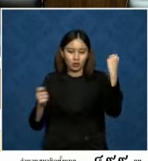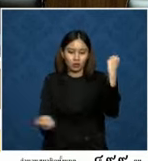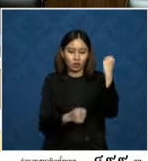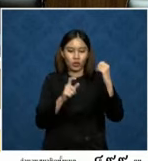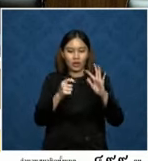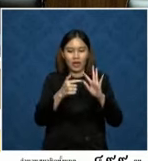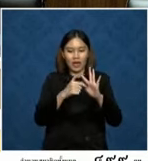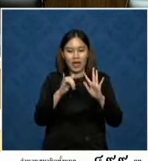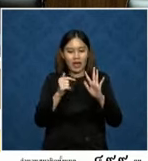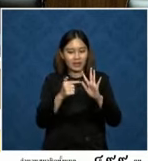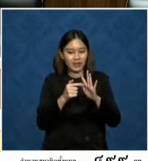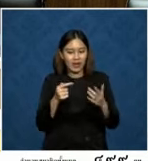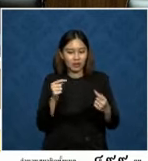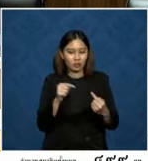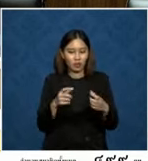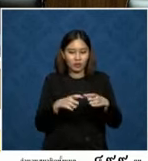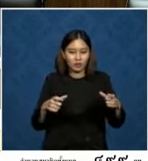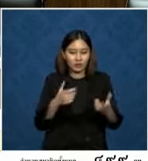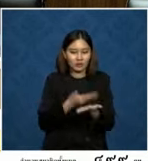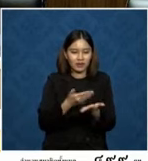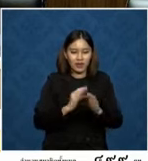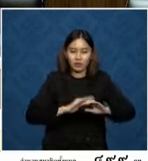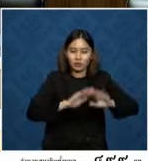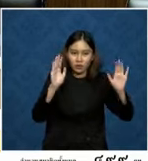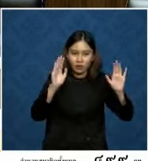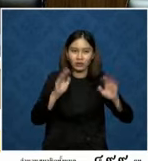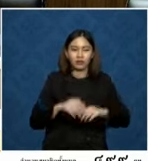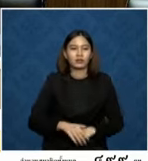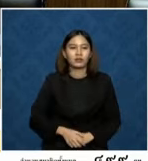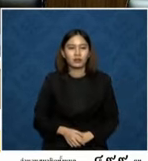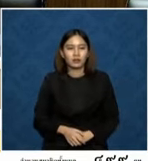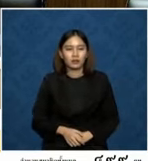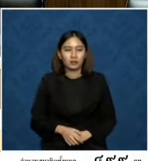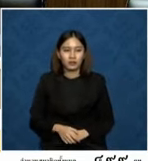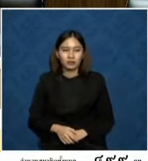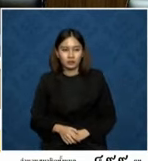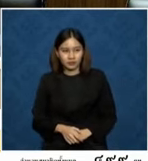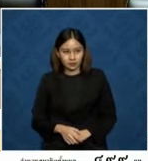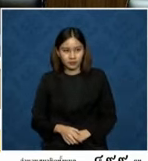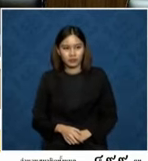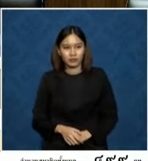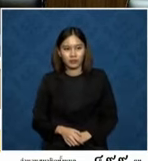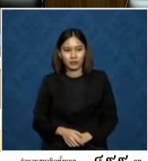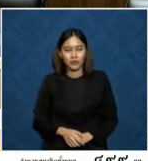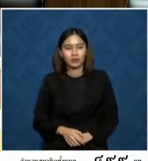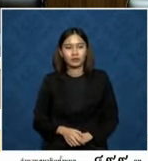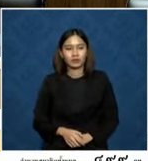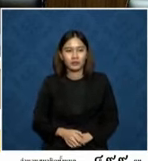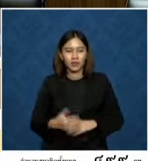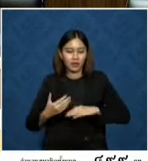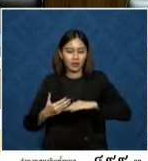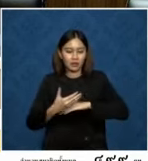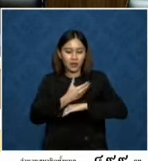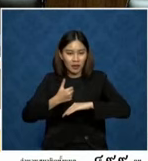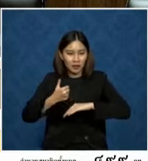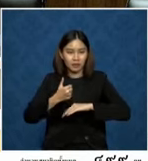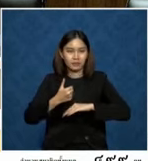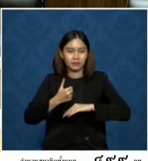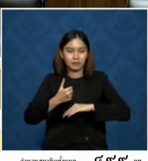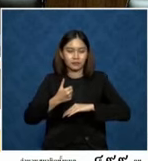าของเช็คไม่มีท่านประธานที่เคารพครับการเมืองกับ